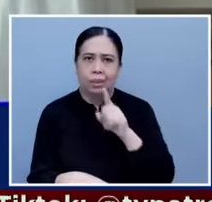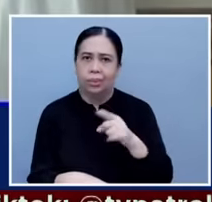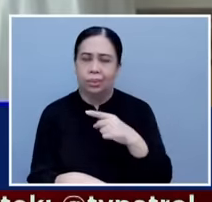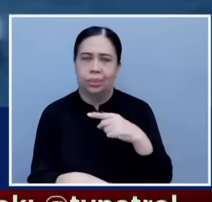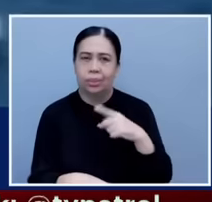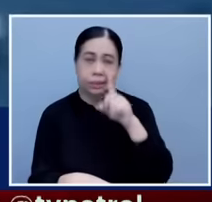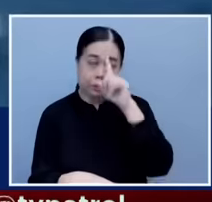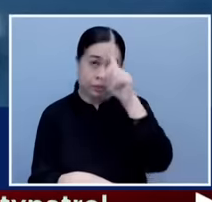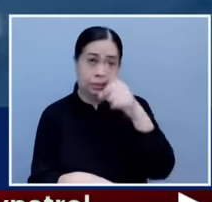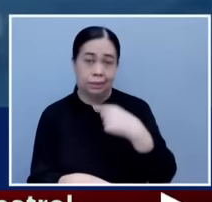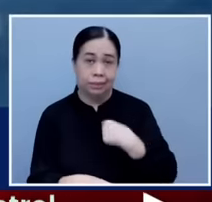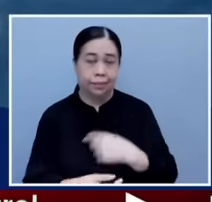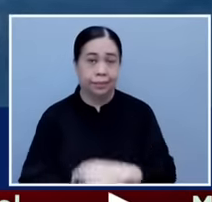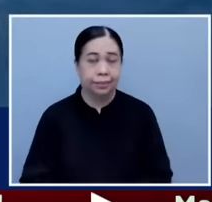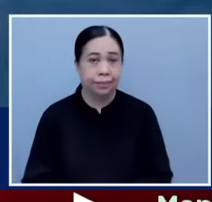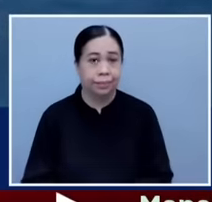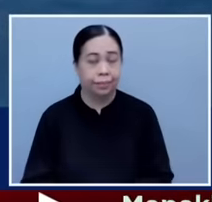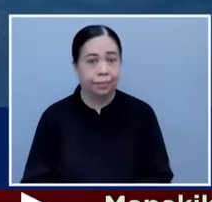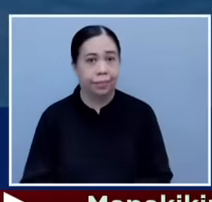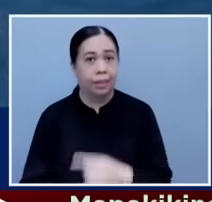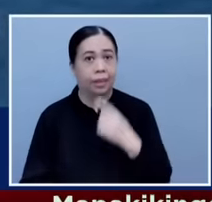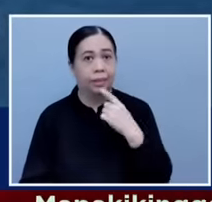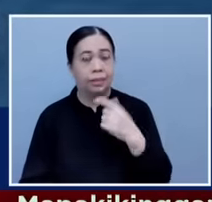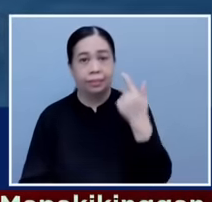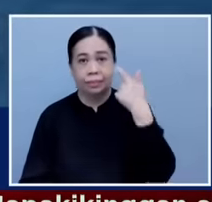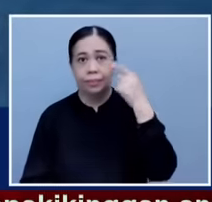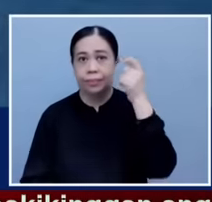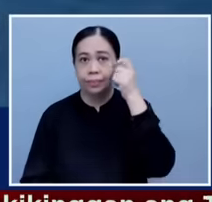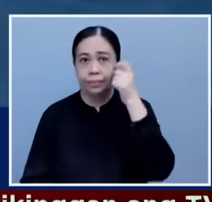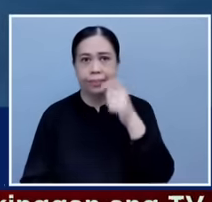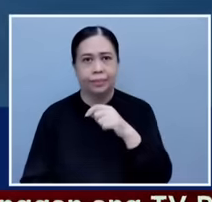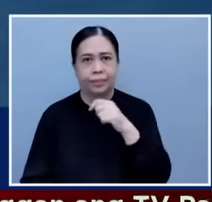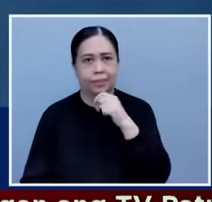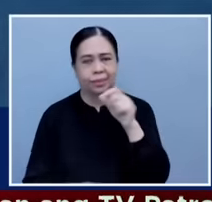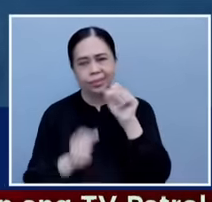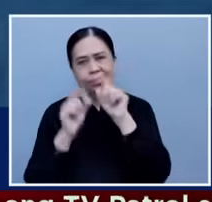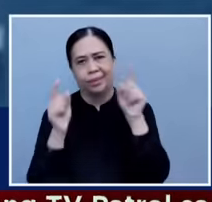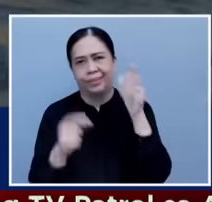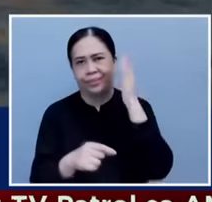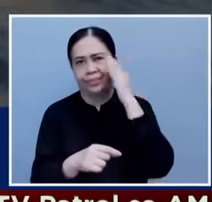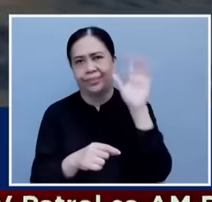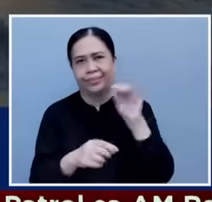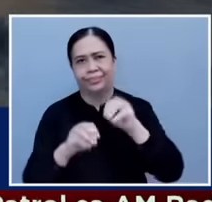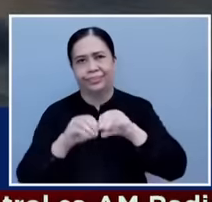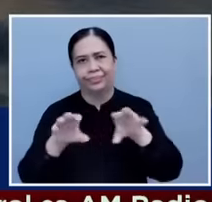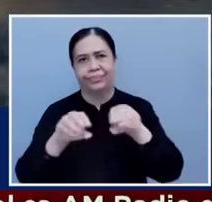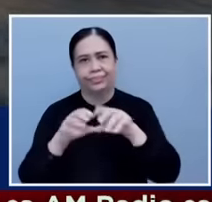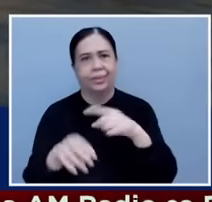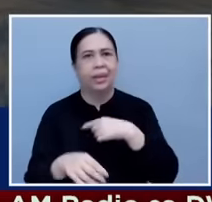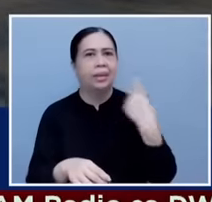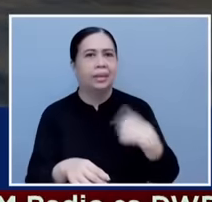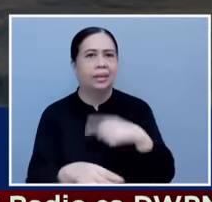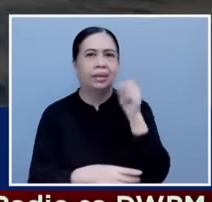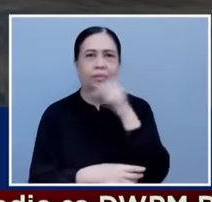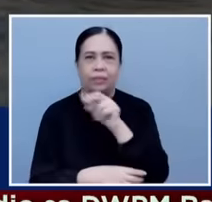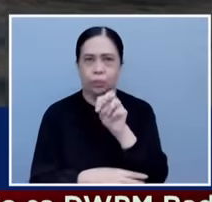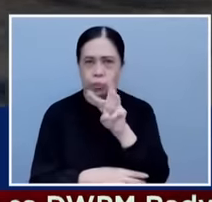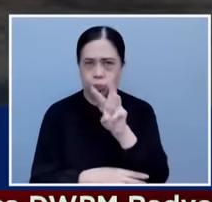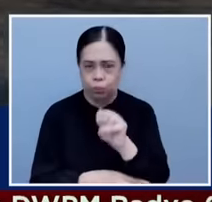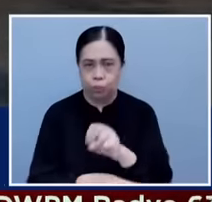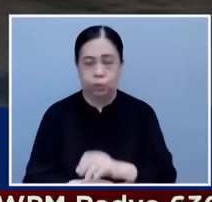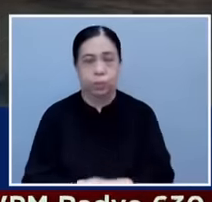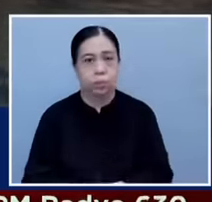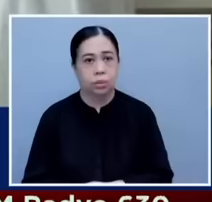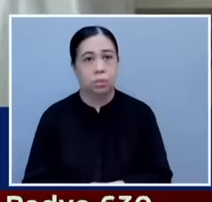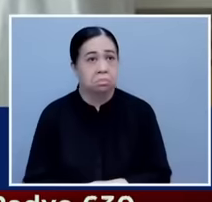me. Ayon kay Teodoro, hindi na nakagugulat ang pagpapakalat ng China ng fake news. We are not